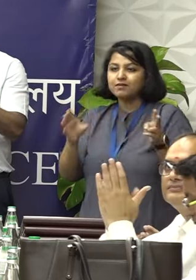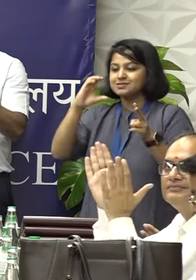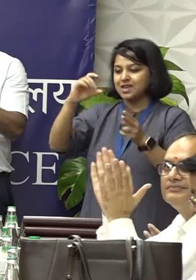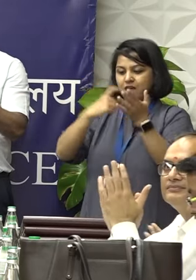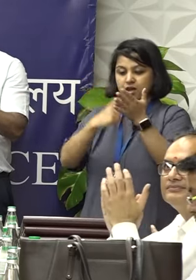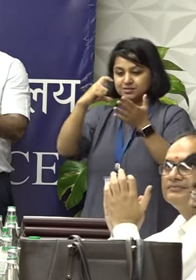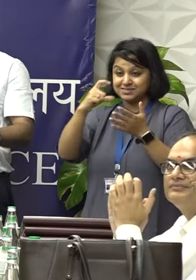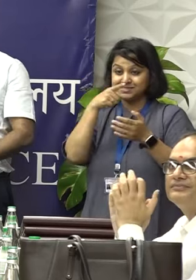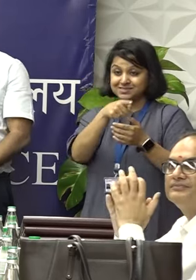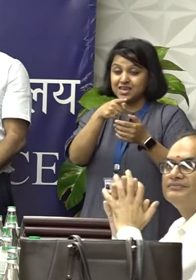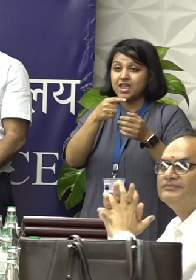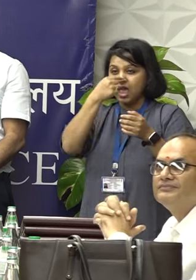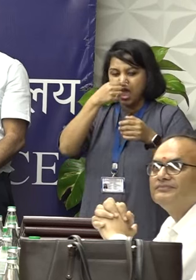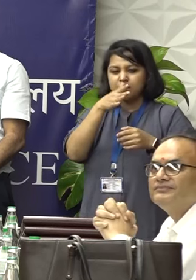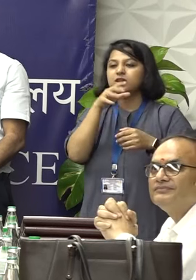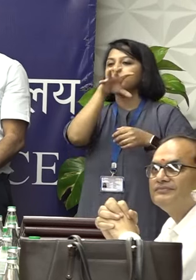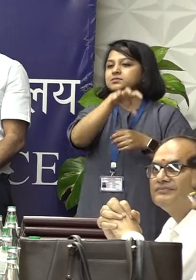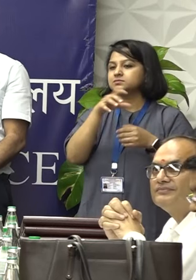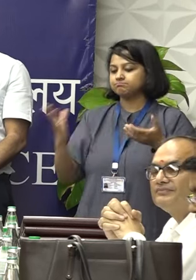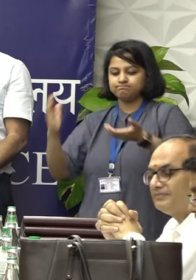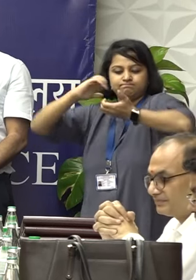ये अपना सहयोग साझा करेंगे।